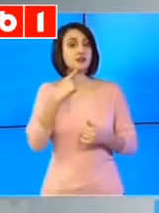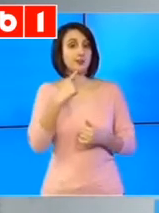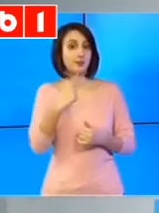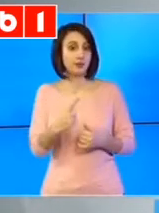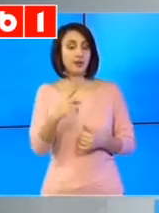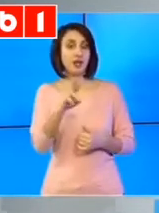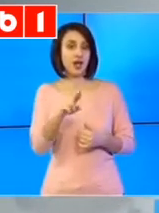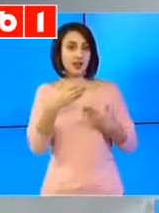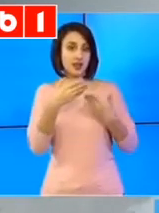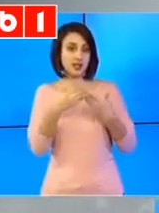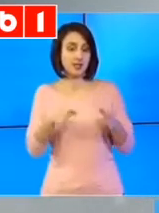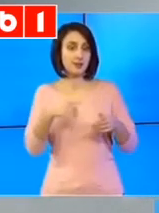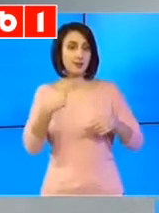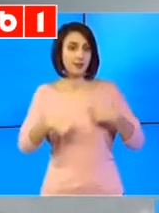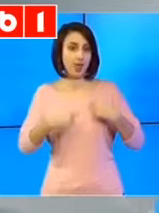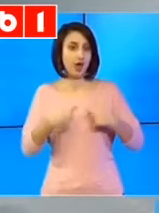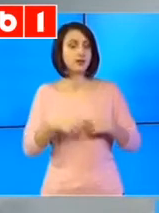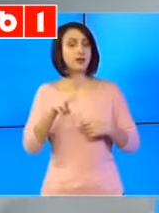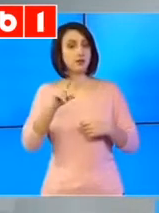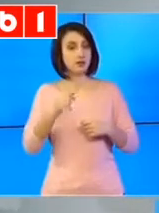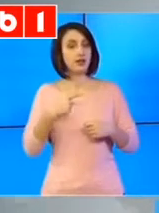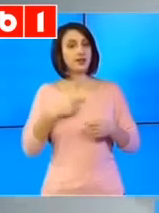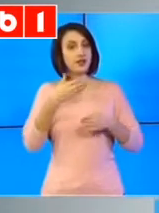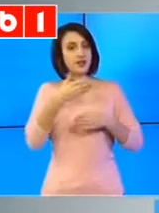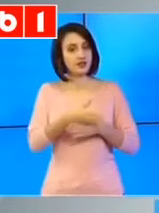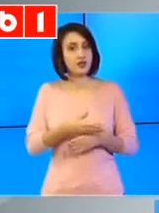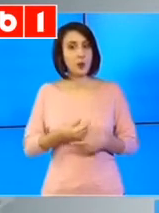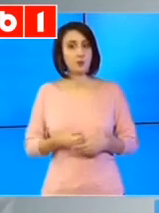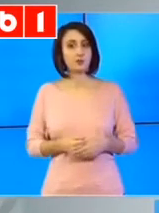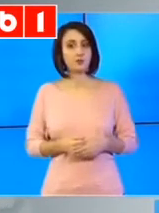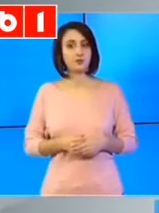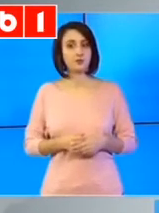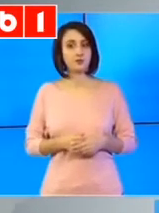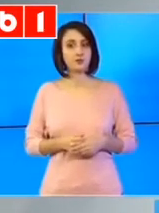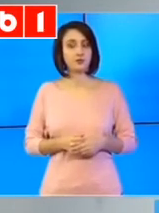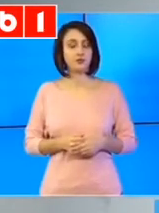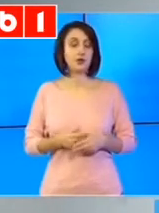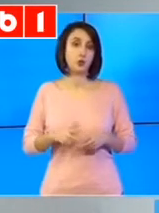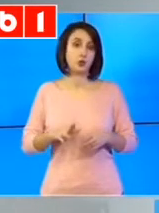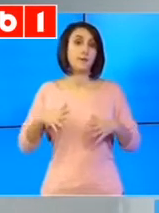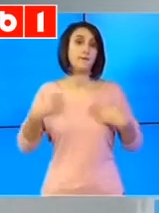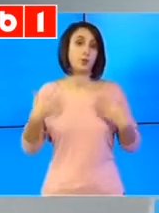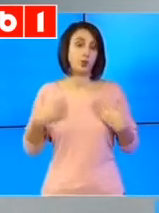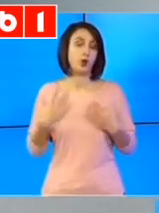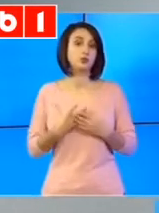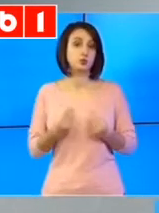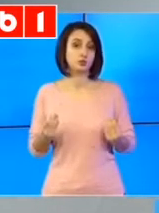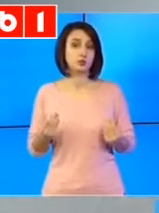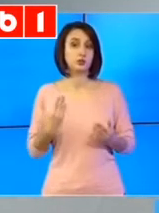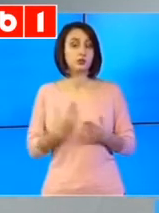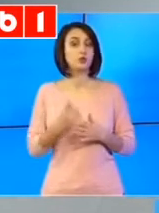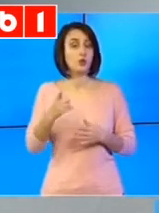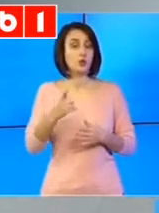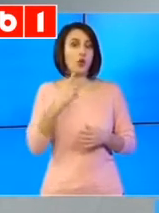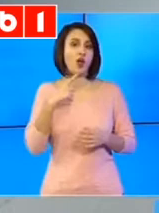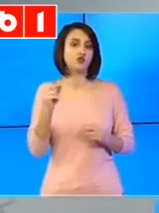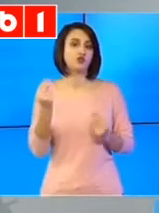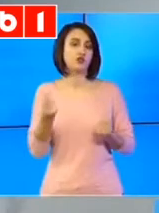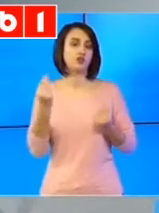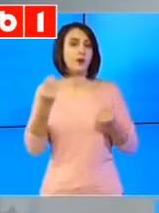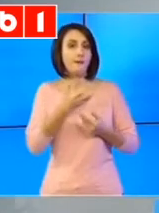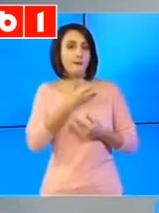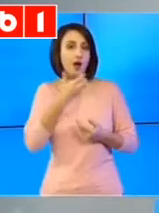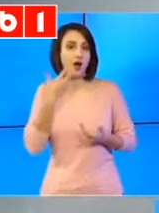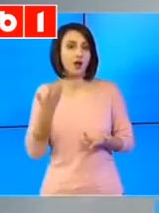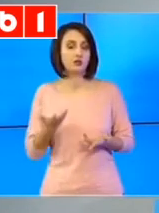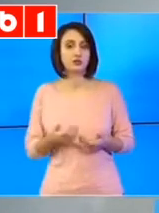săptămâni se redeschid piețele. Redeschid, da, intrăm înăuntru. Vă dați seama ce ne-am bucurat foarte mult, că acolo e altfel. E mai cald.